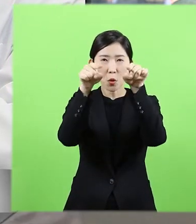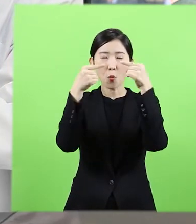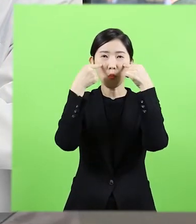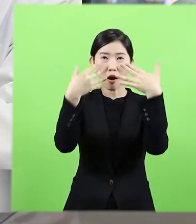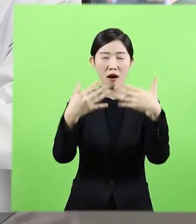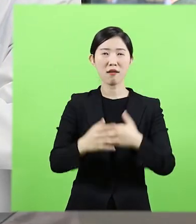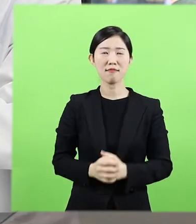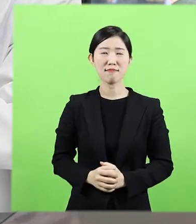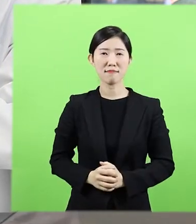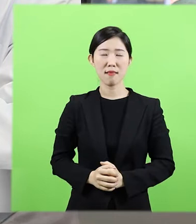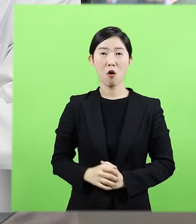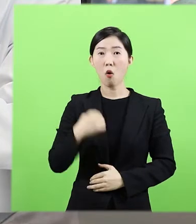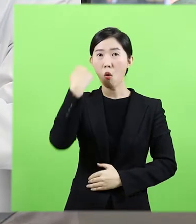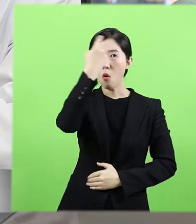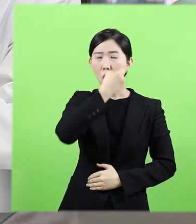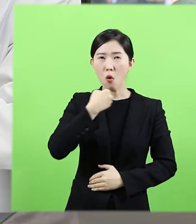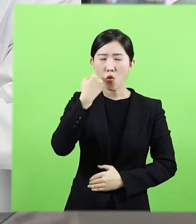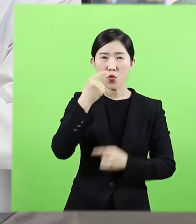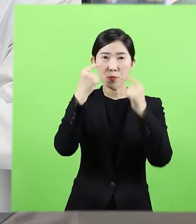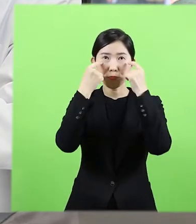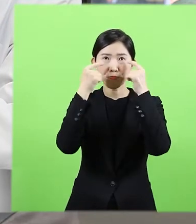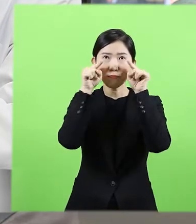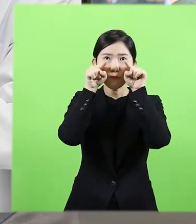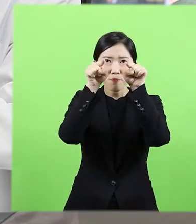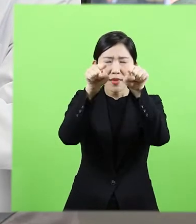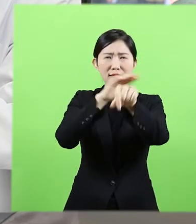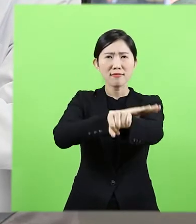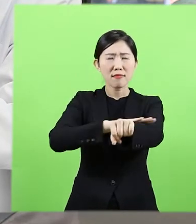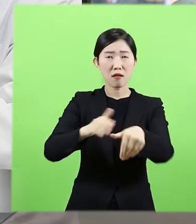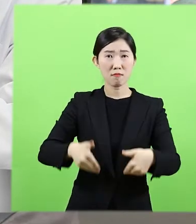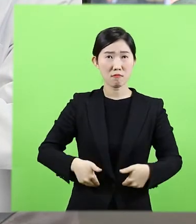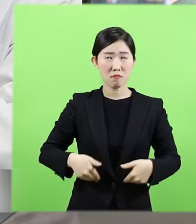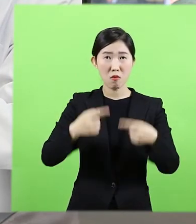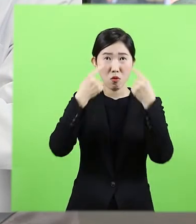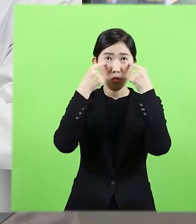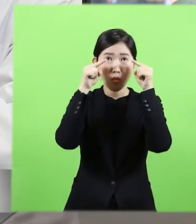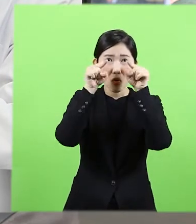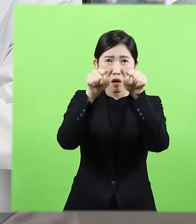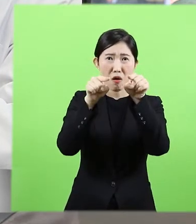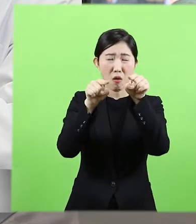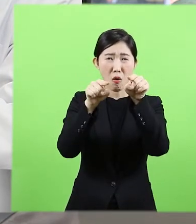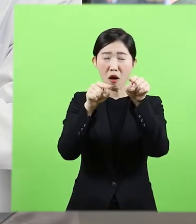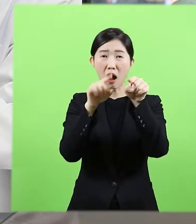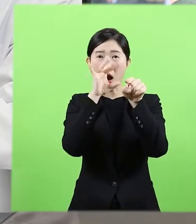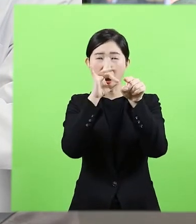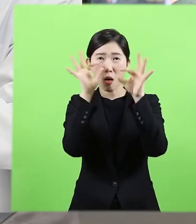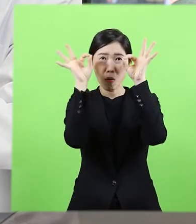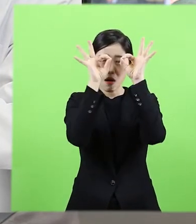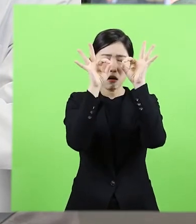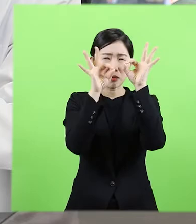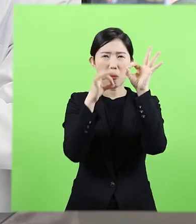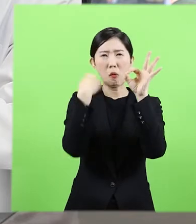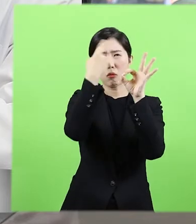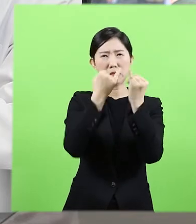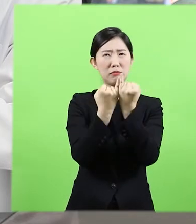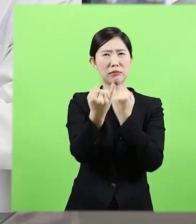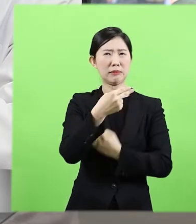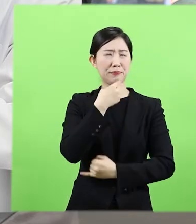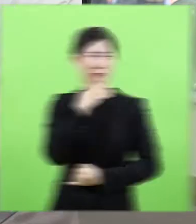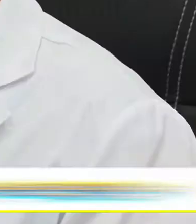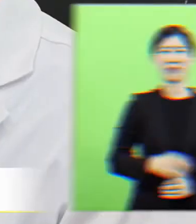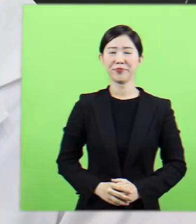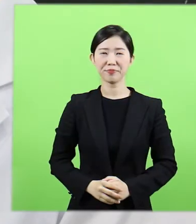우리 아름다움의 시작은 초점입니다. 초점이 안 맞는 미인은 없다고 생각하셔도 좋으실